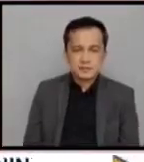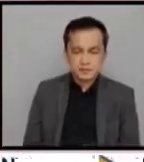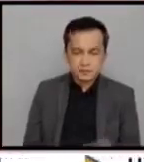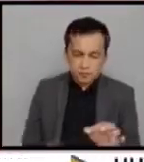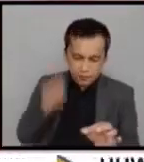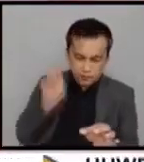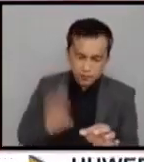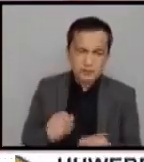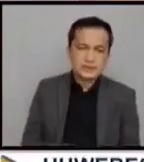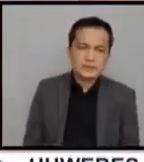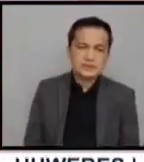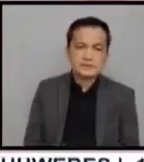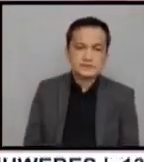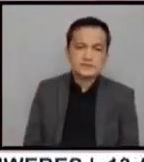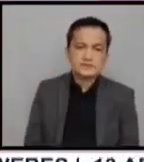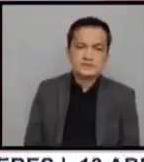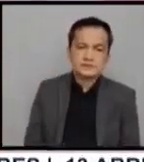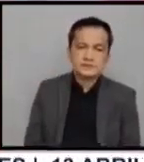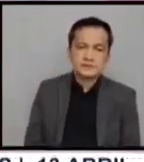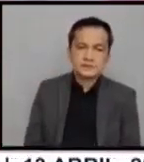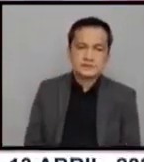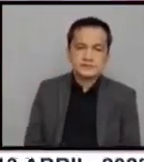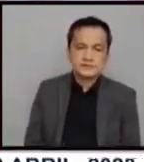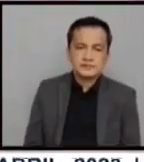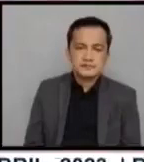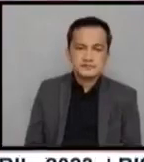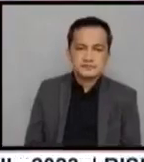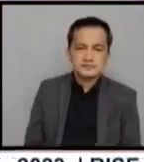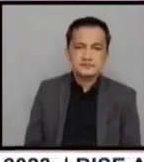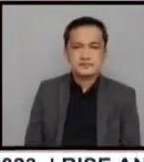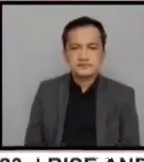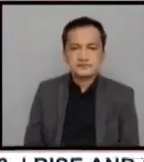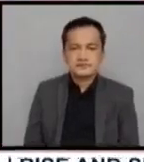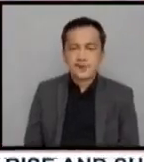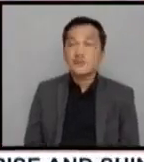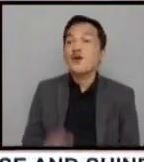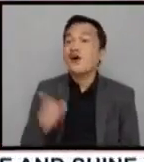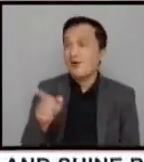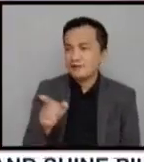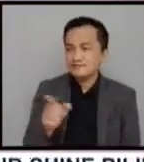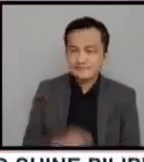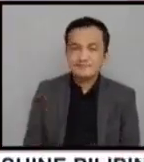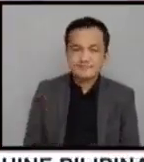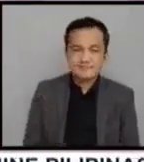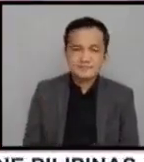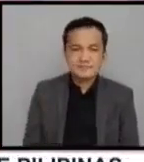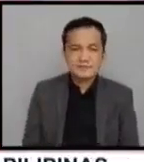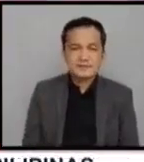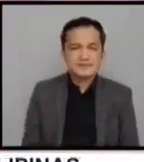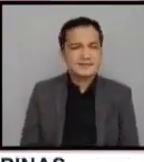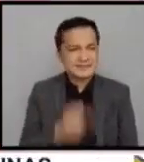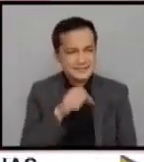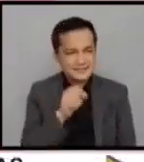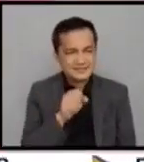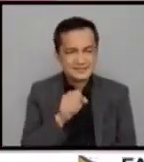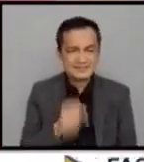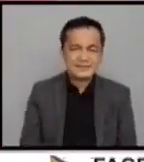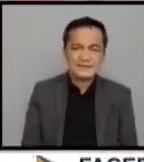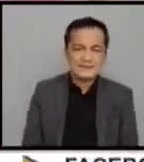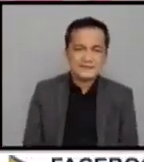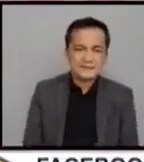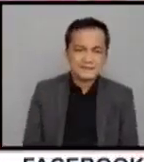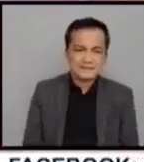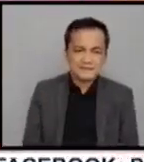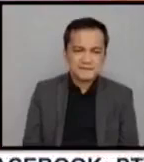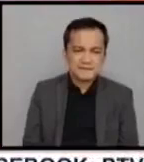So, So, ayan. Ayan. Ayan. So, medyo, ano, magpaalam lang kayo sa kapitbahay